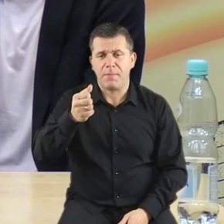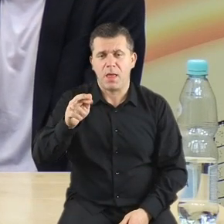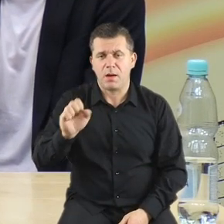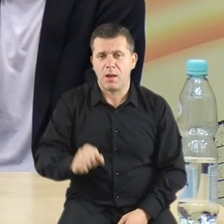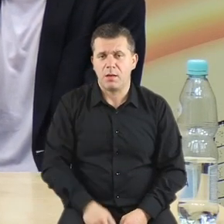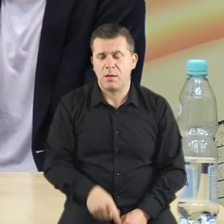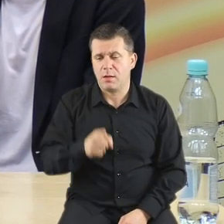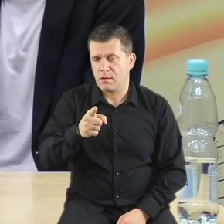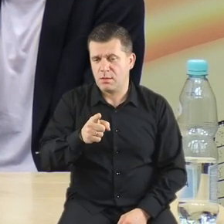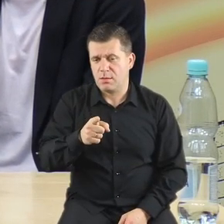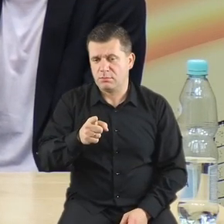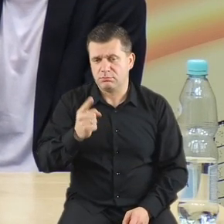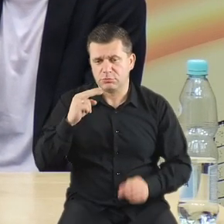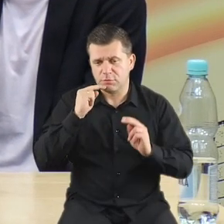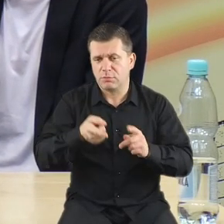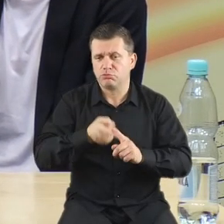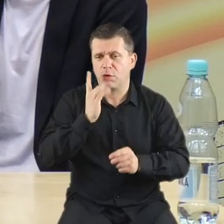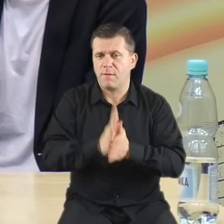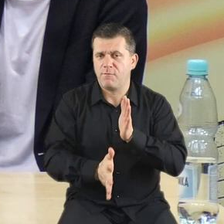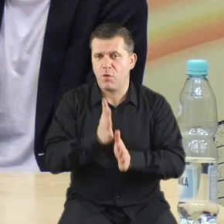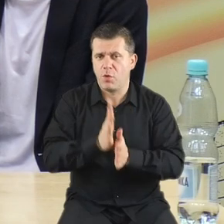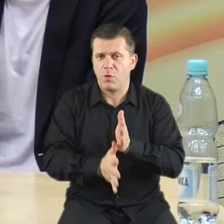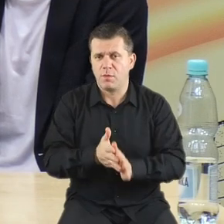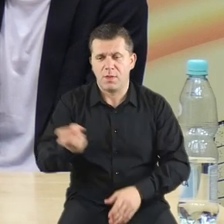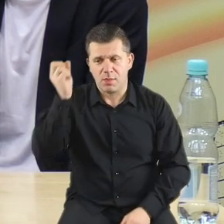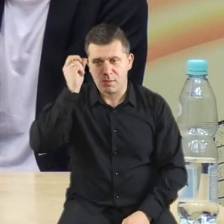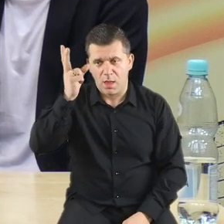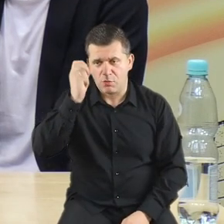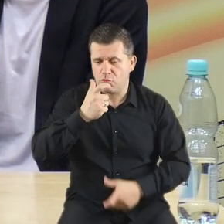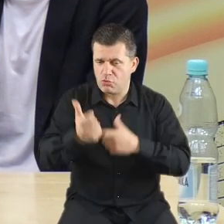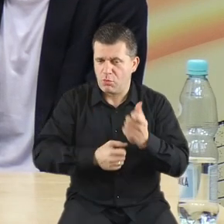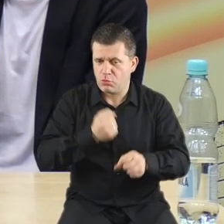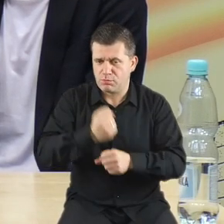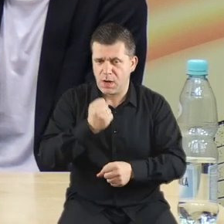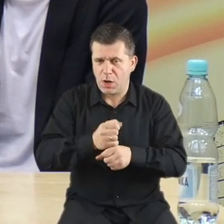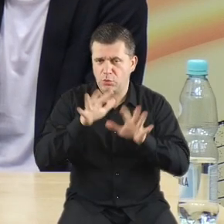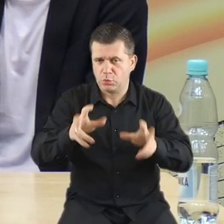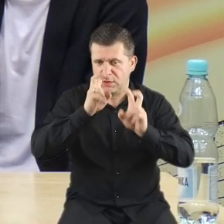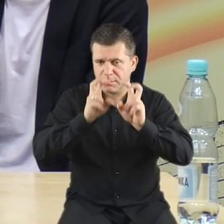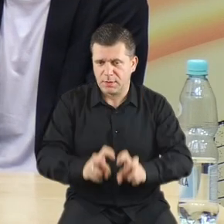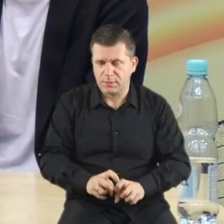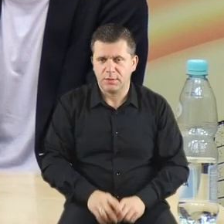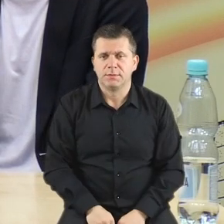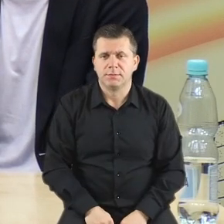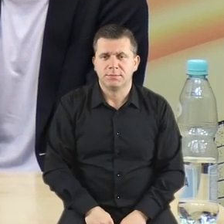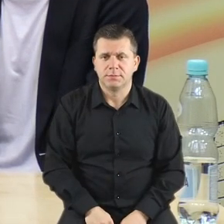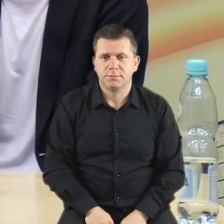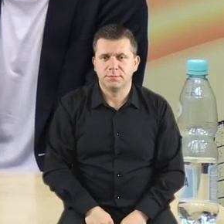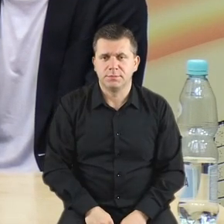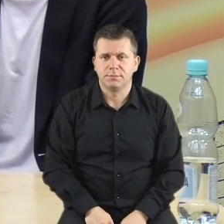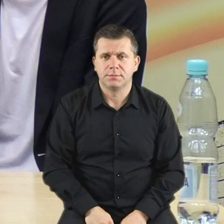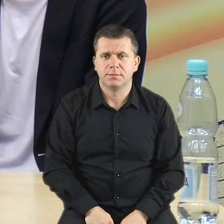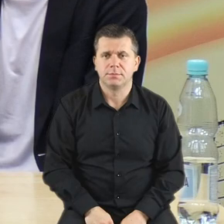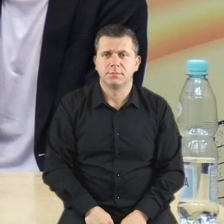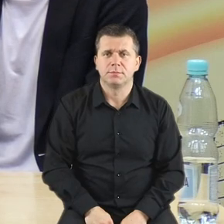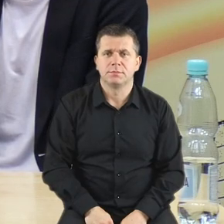Zrekonstruował pan przedwojenny Tarnów. Wykonał pan kawał pracy badawczej bardzo wiernie. Oddał